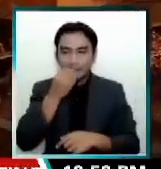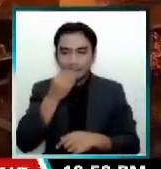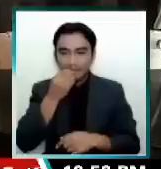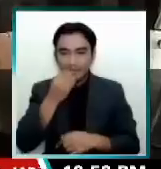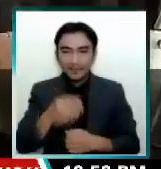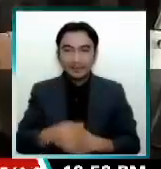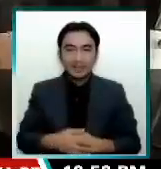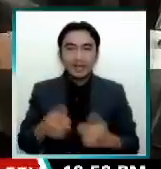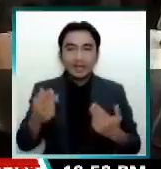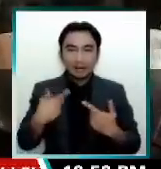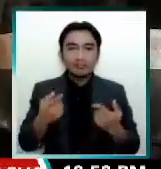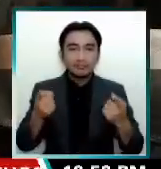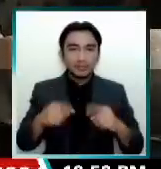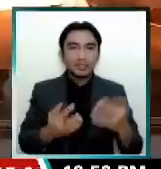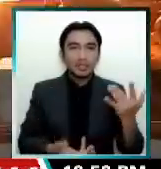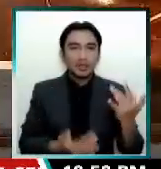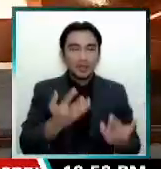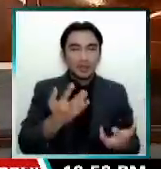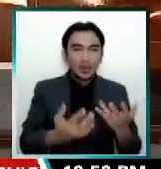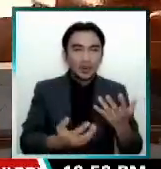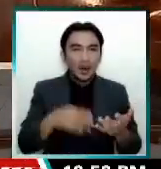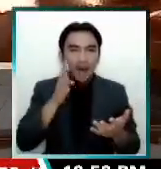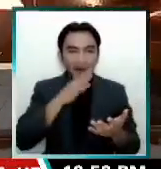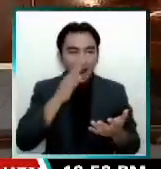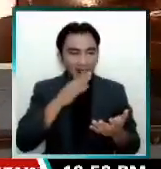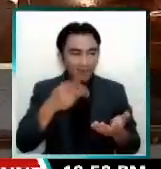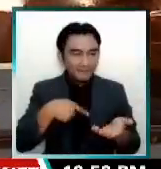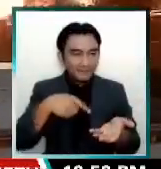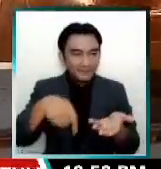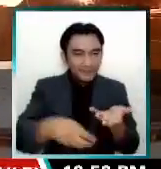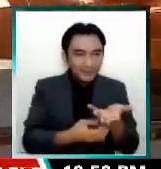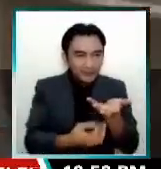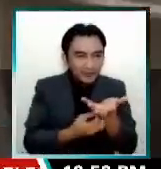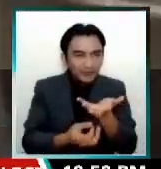Naglalagablab naman ang sizzling plates na ito habang iniluluto ang mga